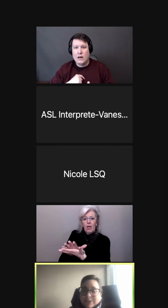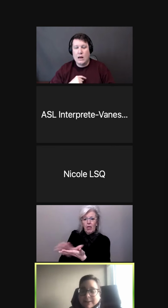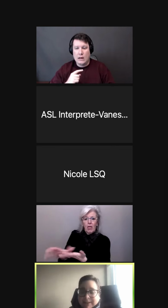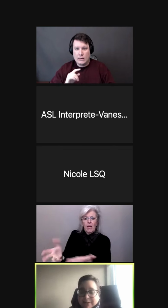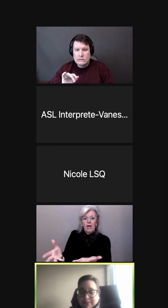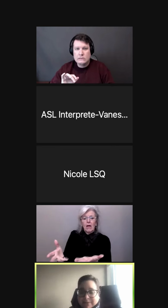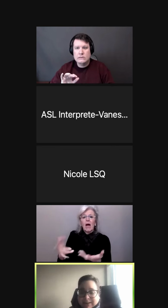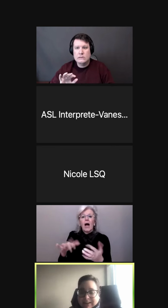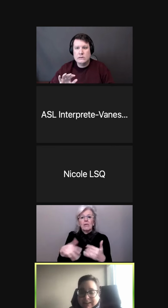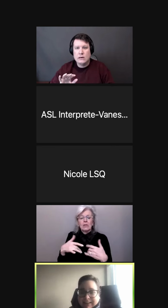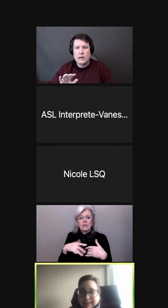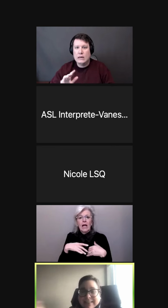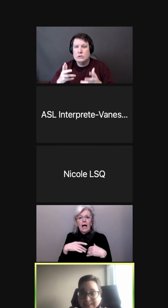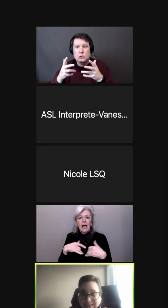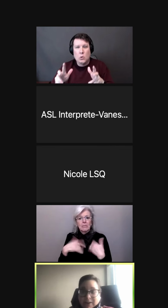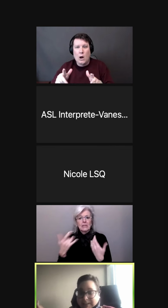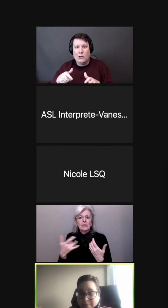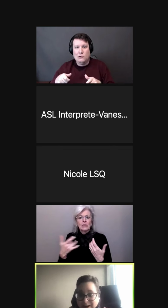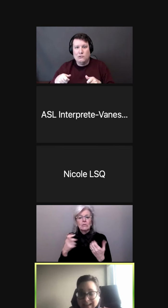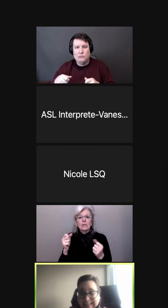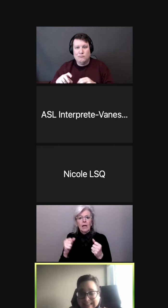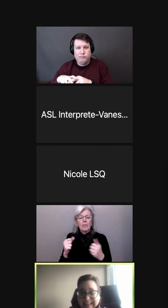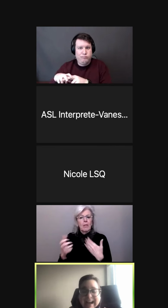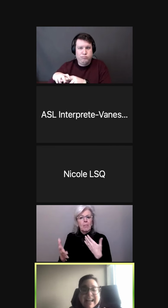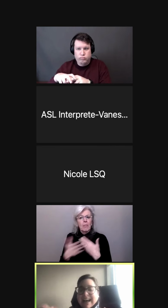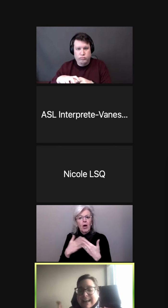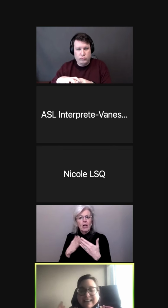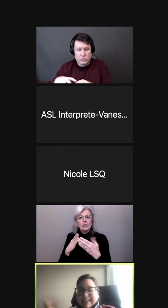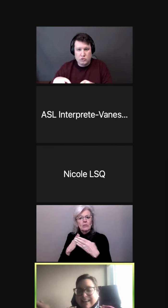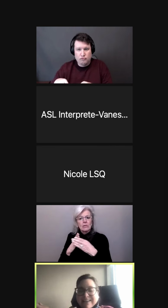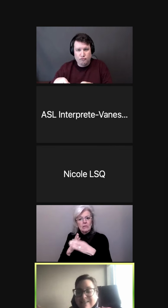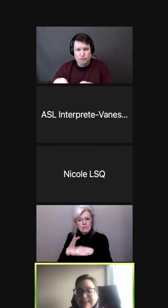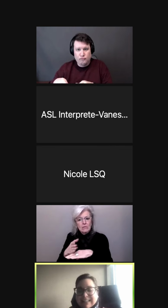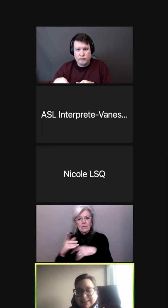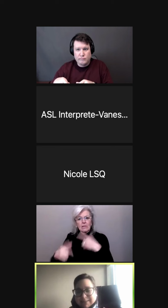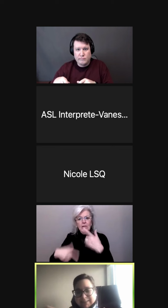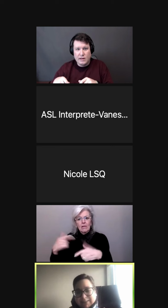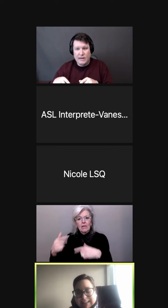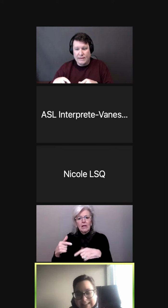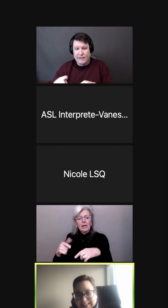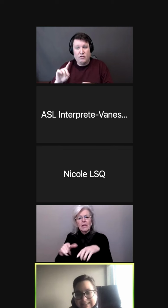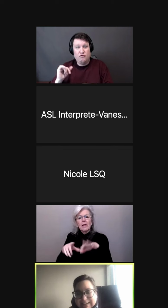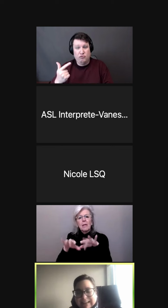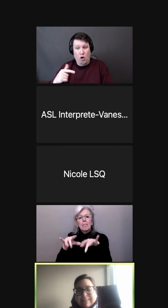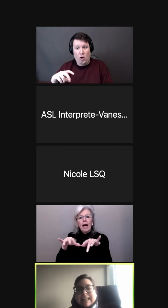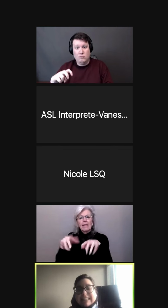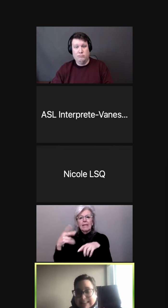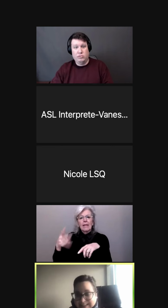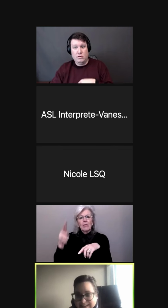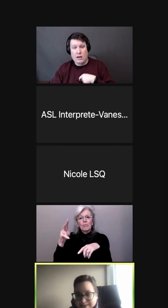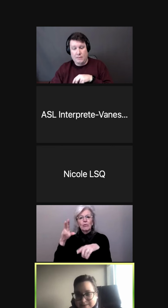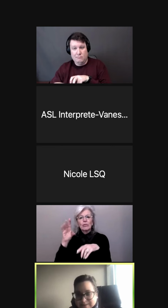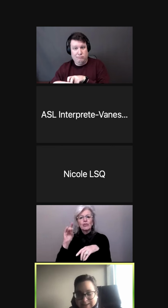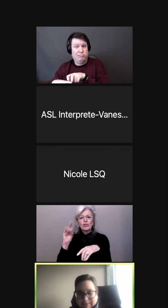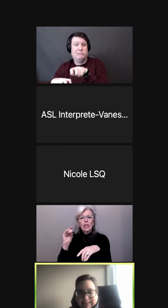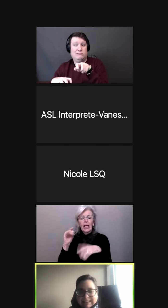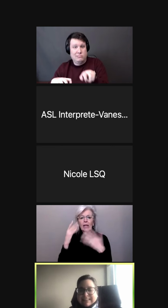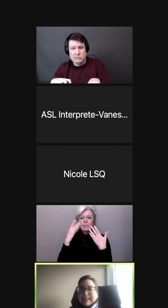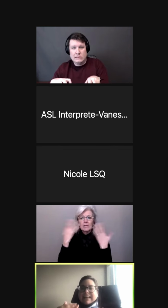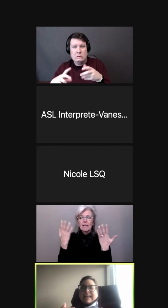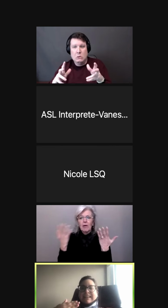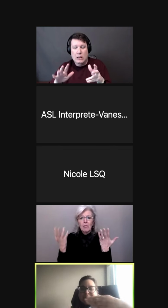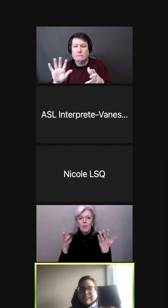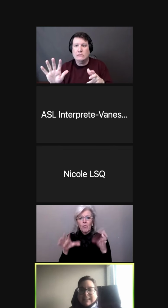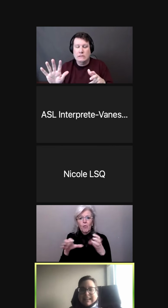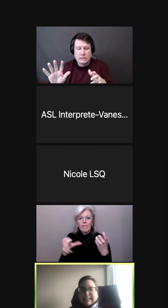rendu compte que j'aurais pu rouler sur les pattes du chien et je ne savais pas ce que nous allions